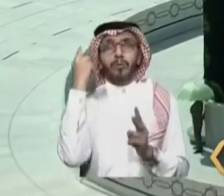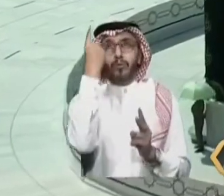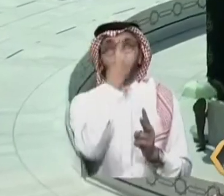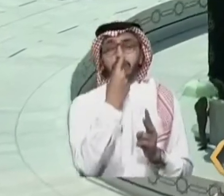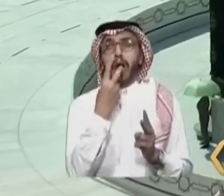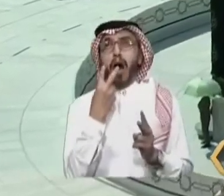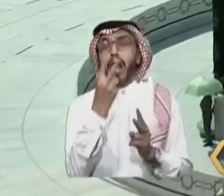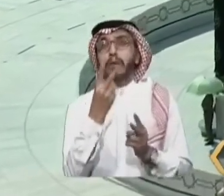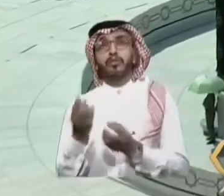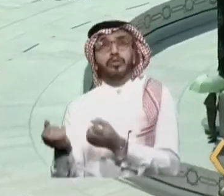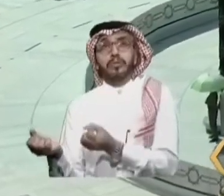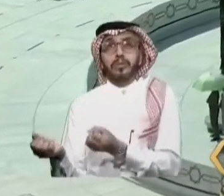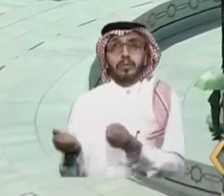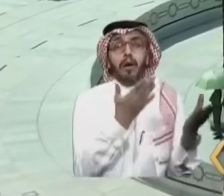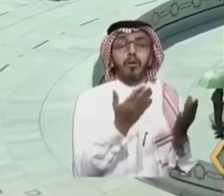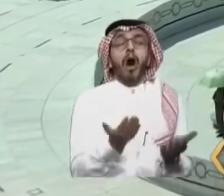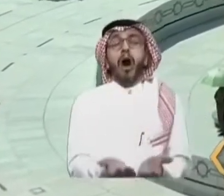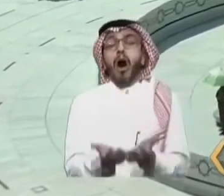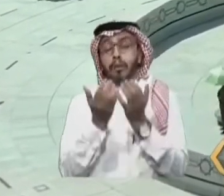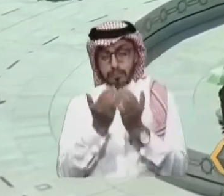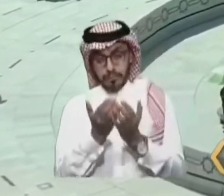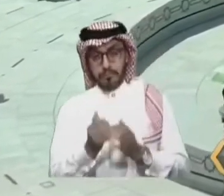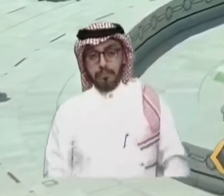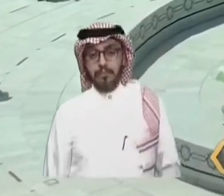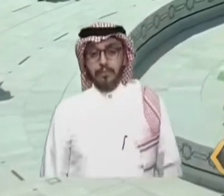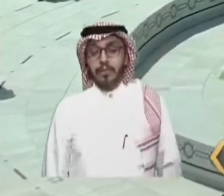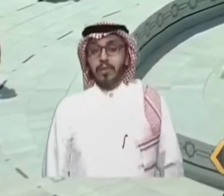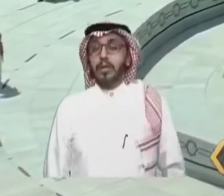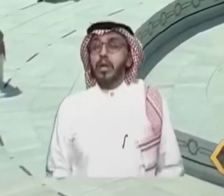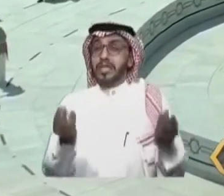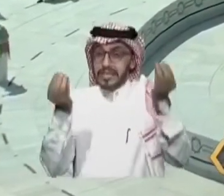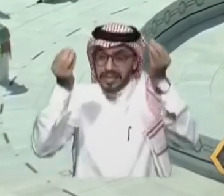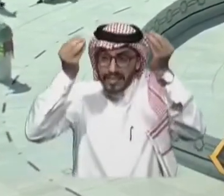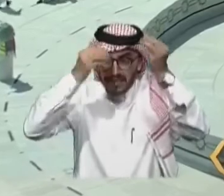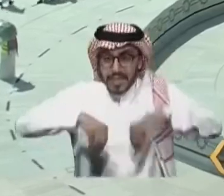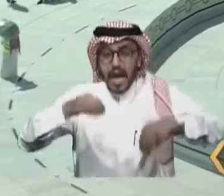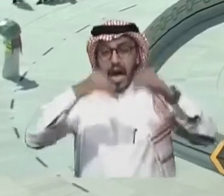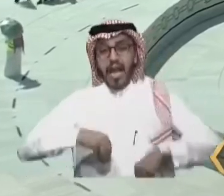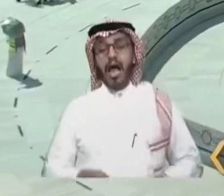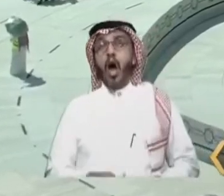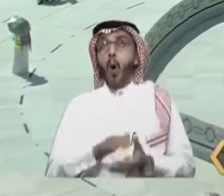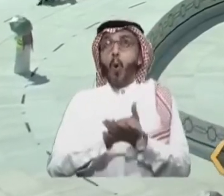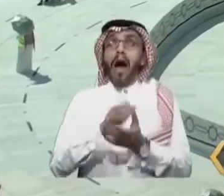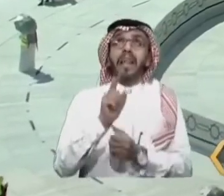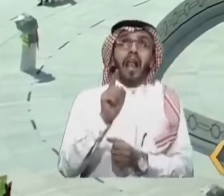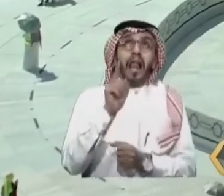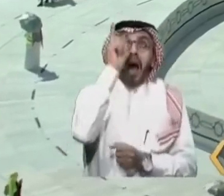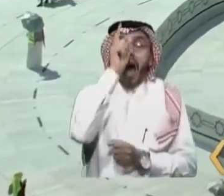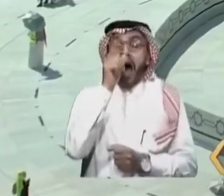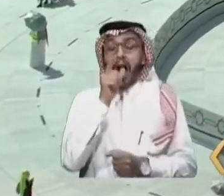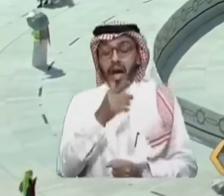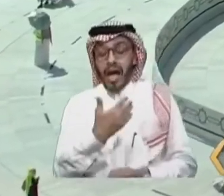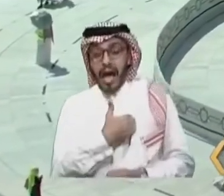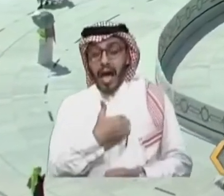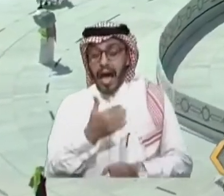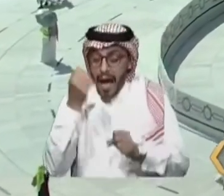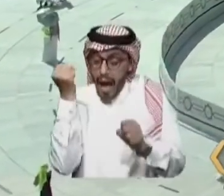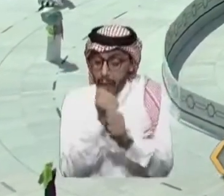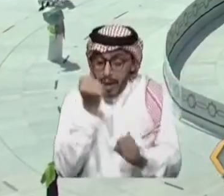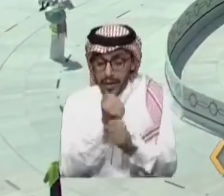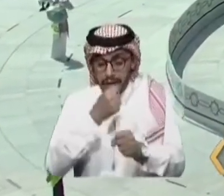الكريم في جنات النعيم، وتلك هي الزيادة التي وعد الله بها الذين أحسنوا